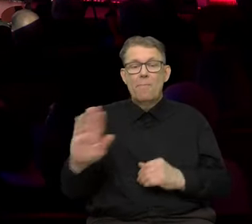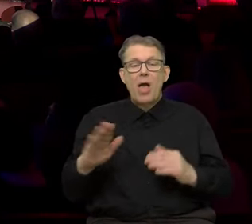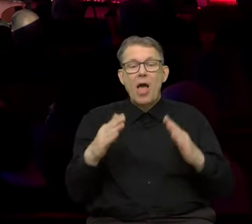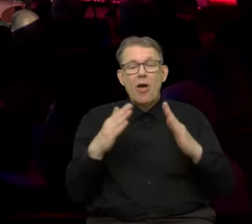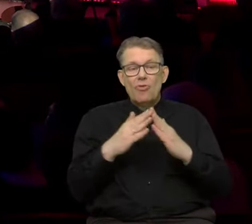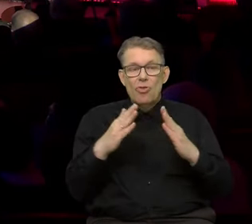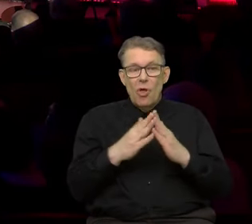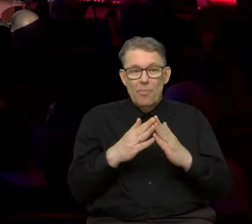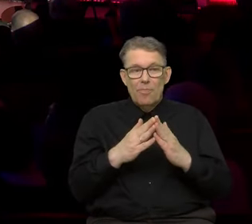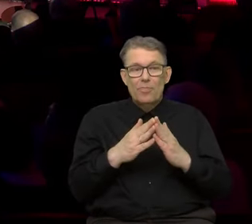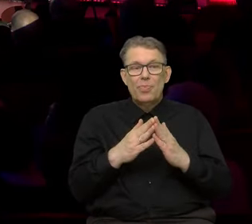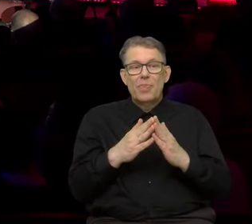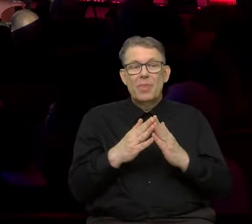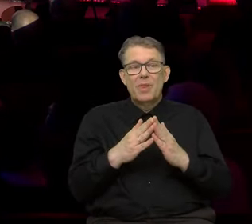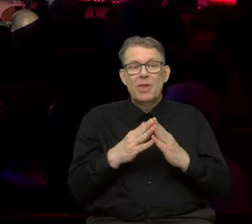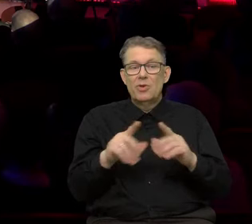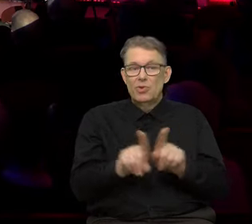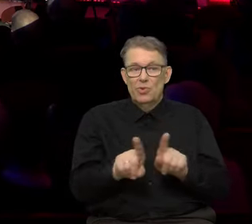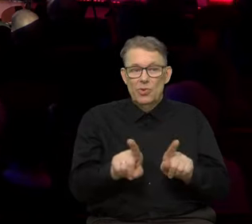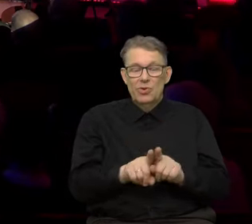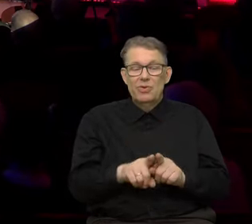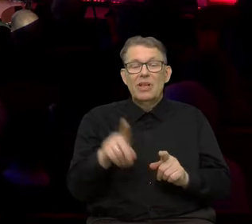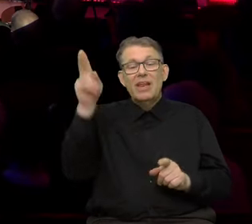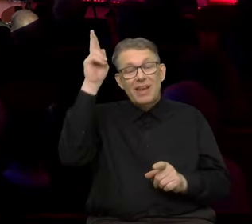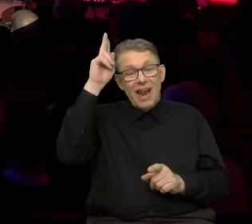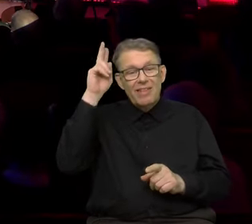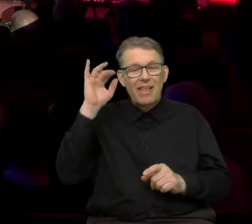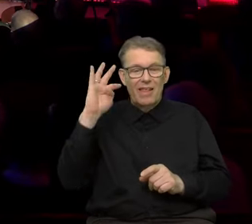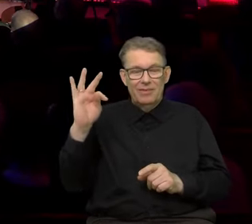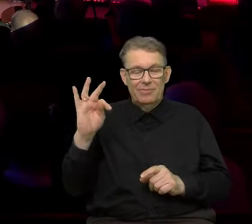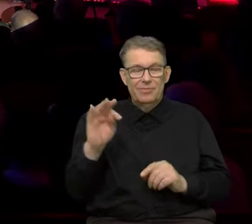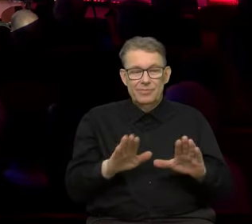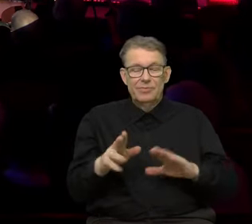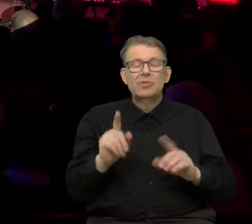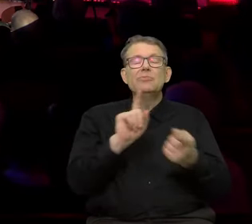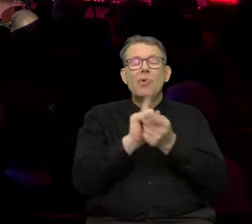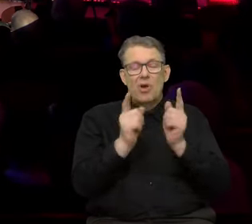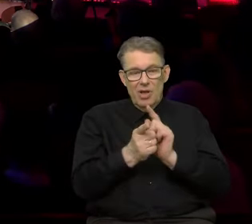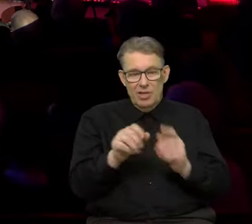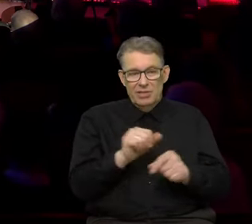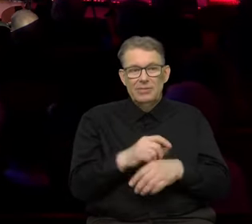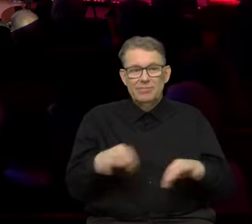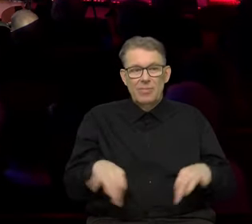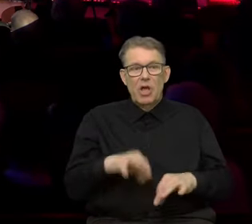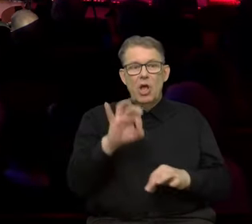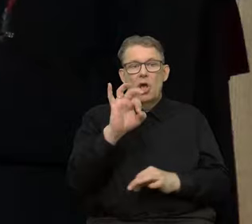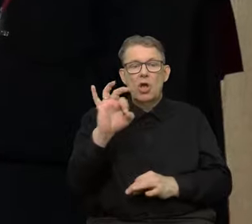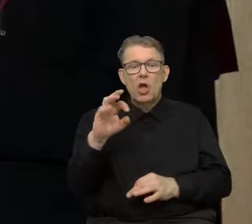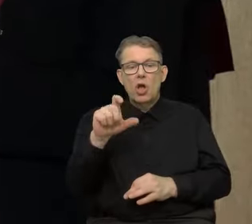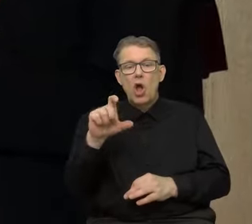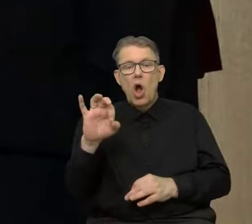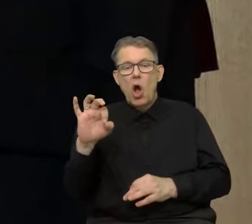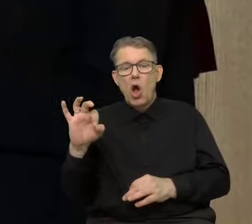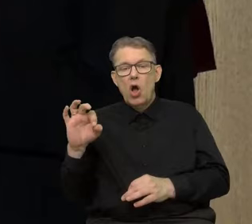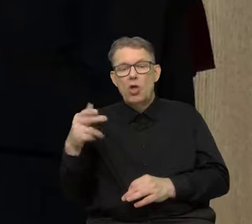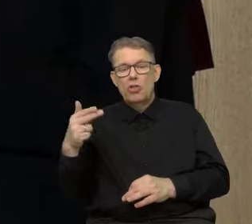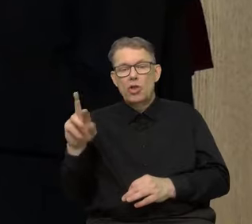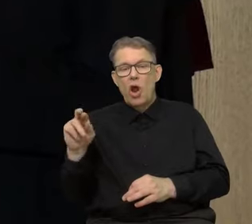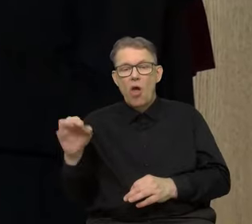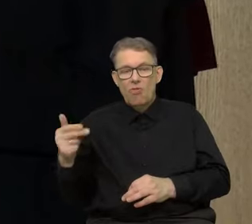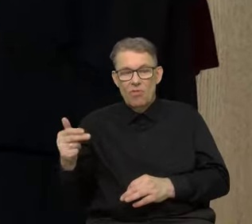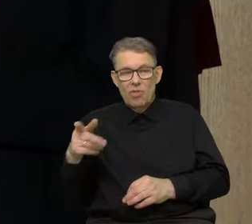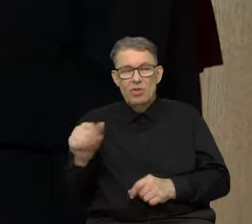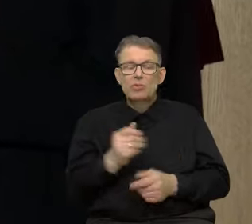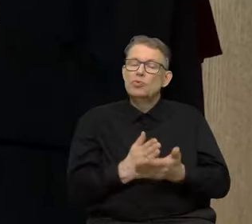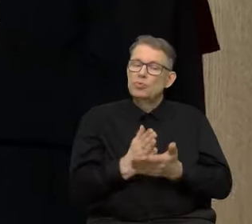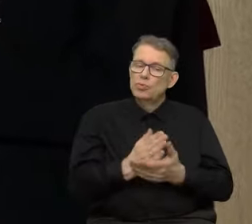muszę zaczekać, mają dom także w Irlandii i tam też spotykają pana Conlon, który rzeczywiście ma wielkie